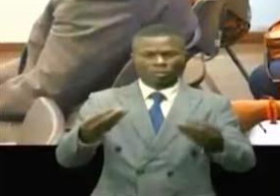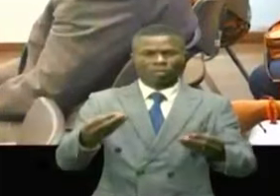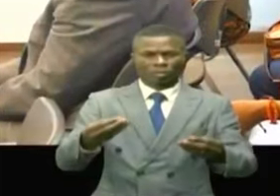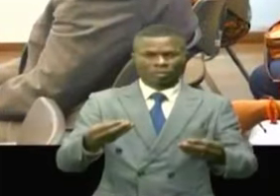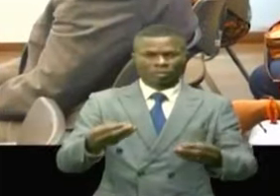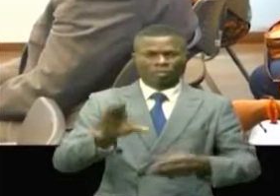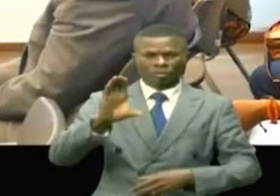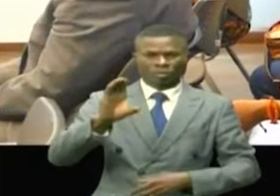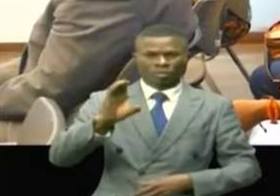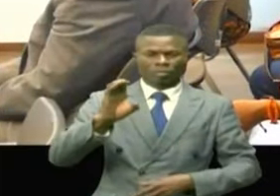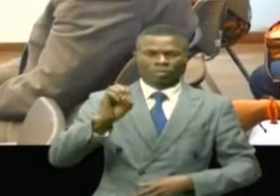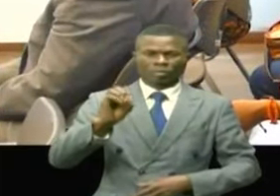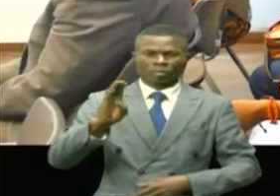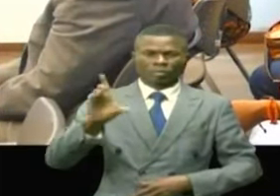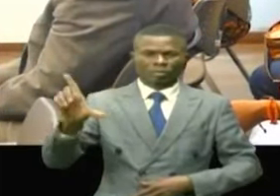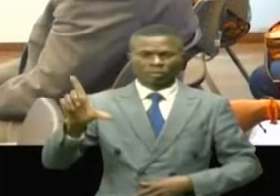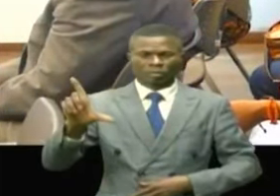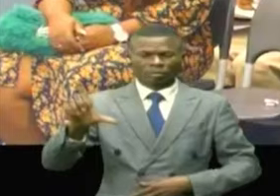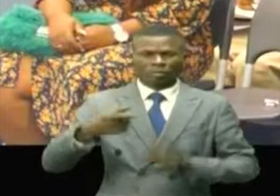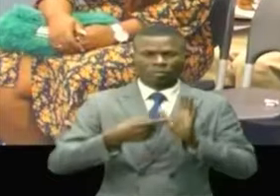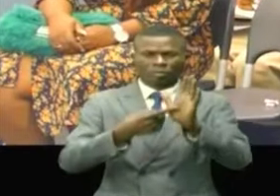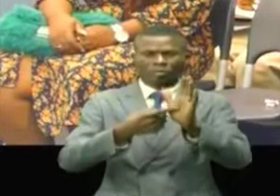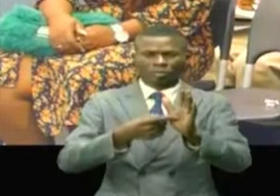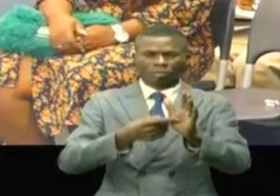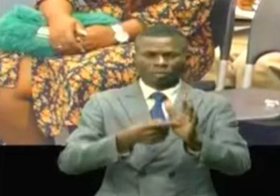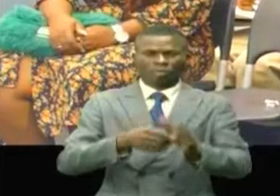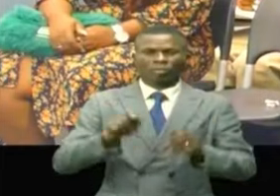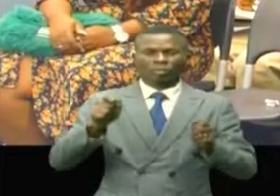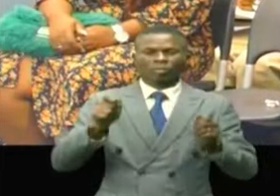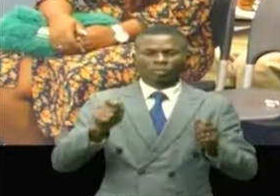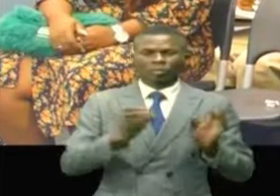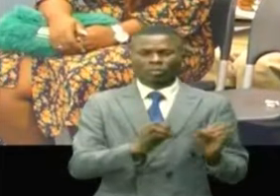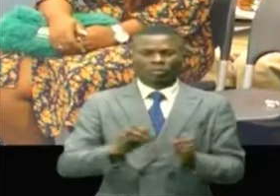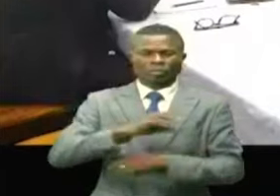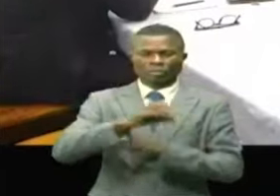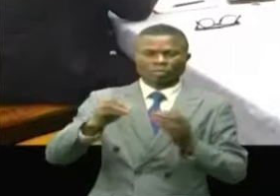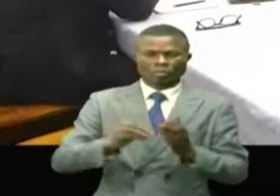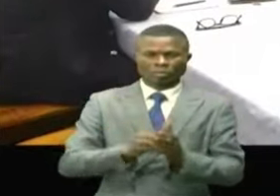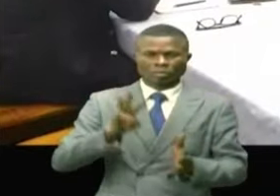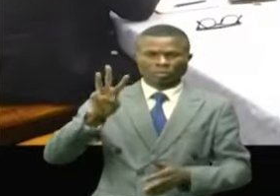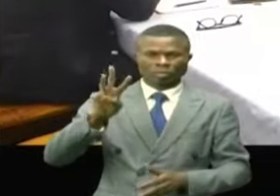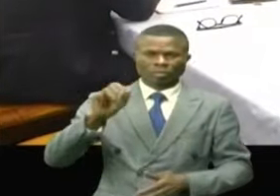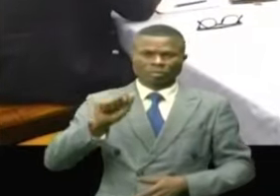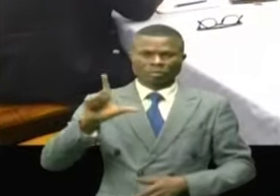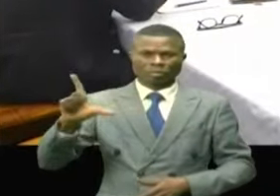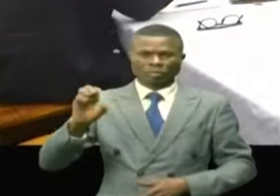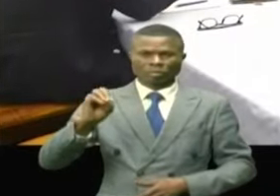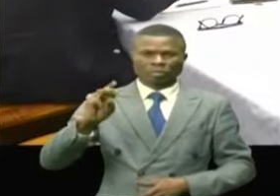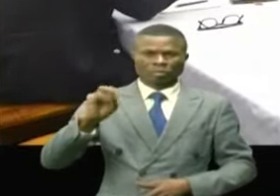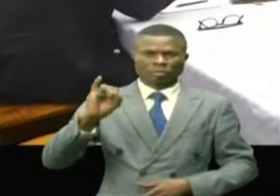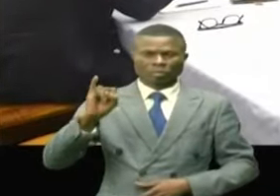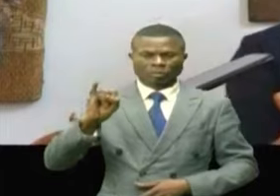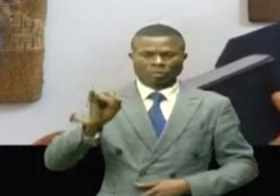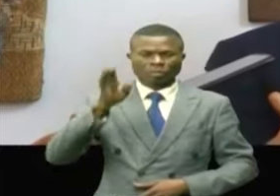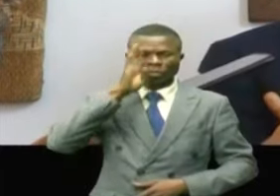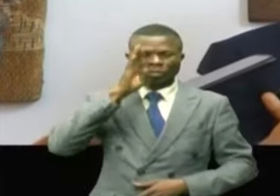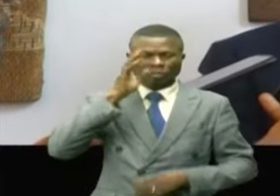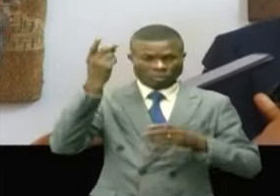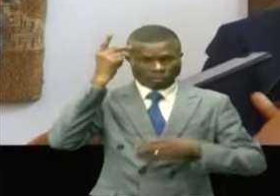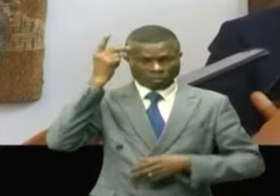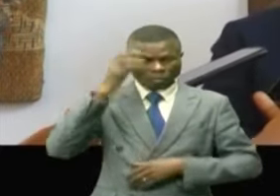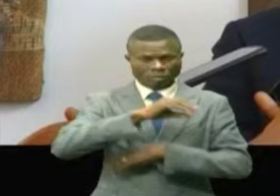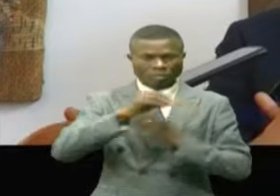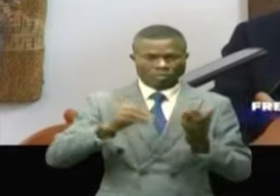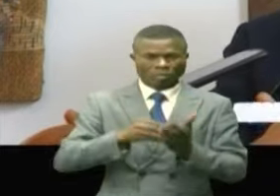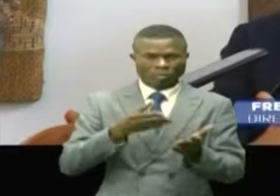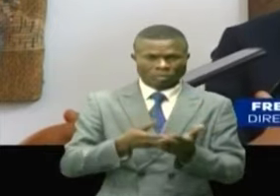cowboy B dévoilé au cours de ces points de presse animé au centre walenu Bruxelles de Kinshasa le projet c'est un projet de formation en